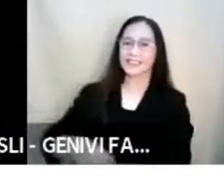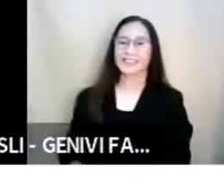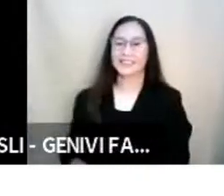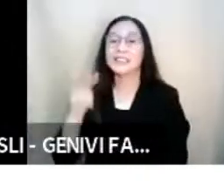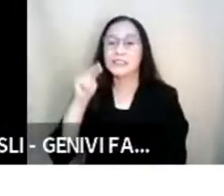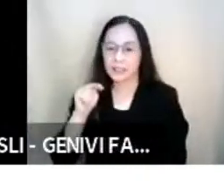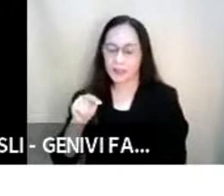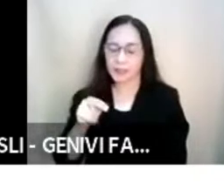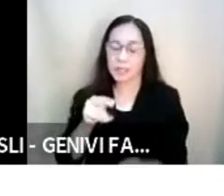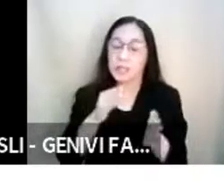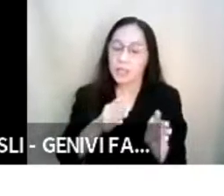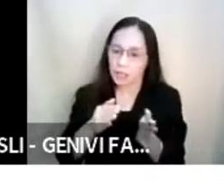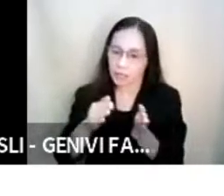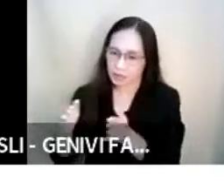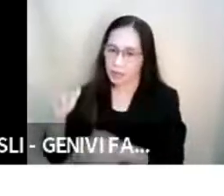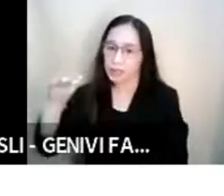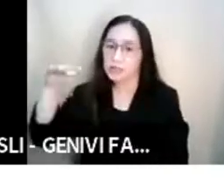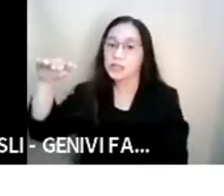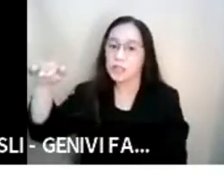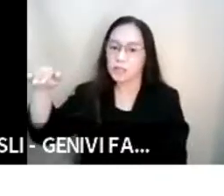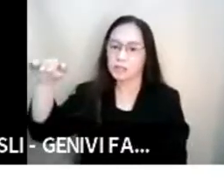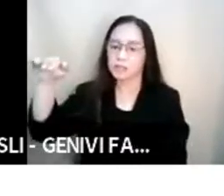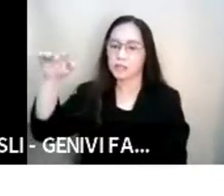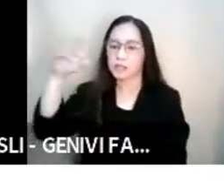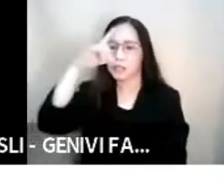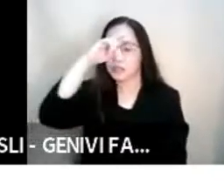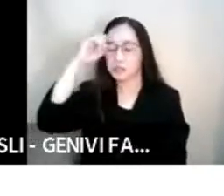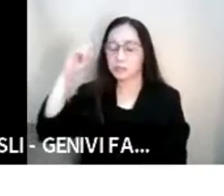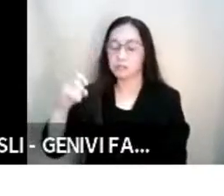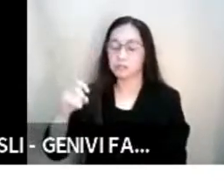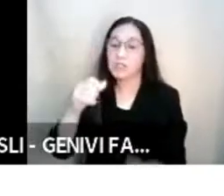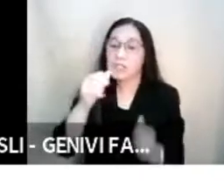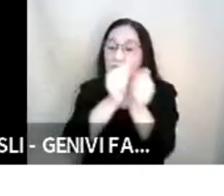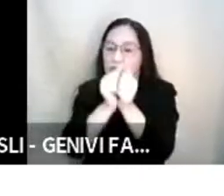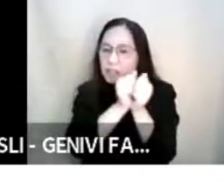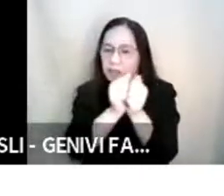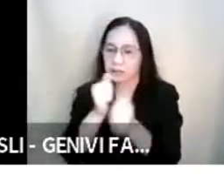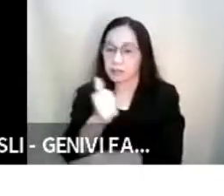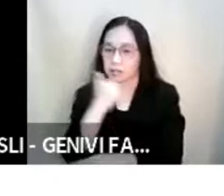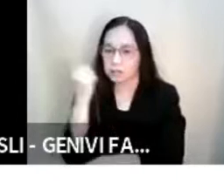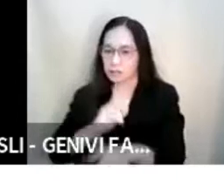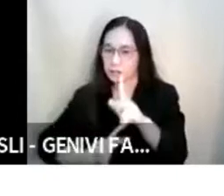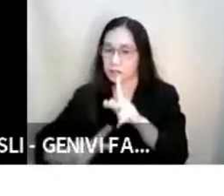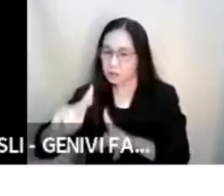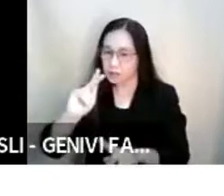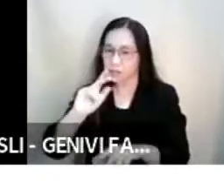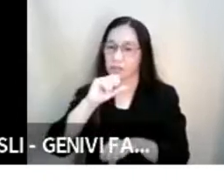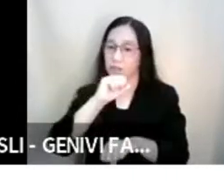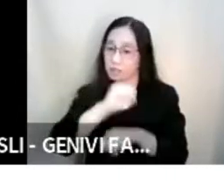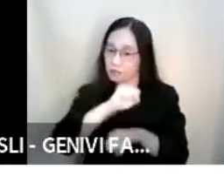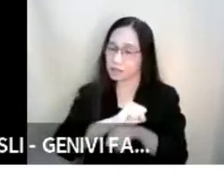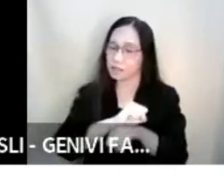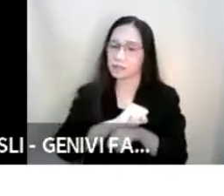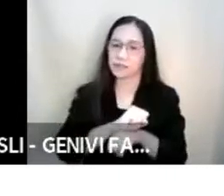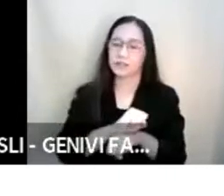ihanda sa ating mga anak kasi pag nakisama sila sa ibang tao when they're working in